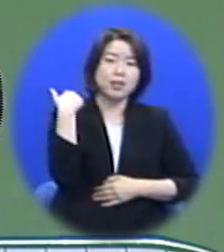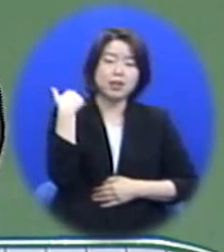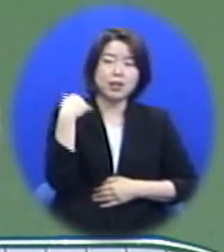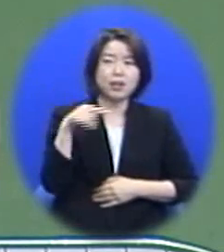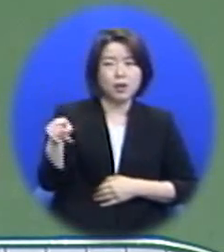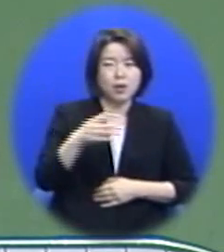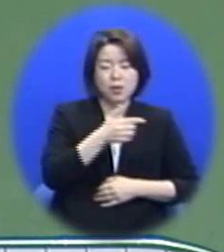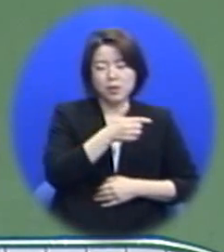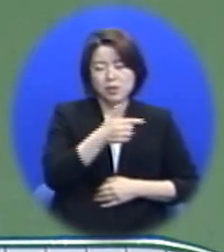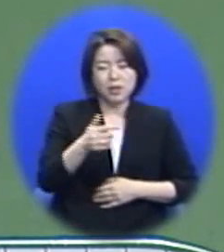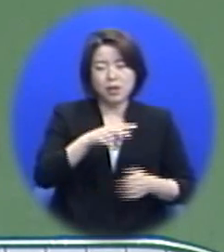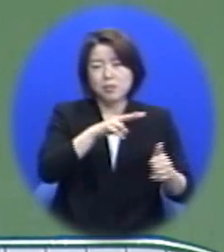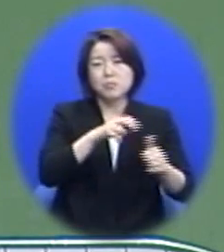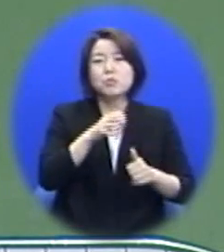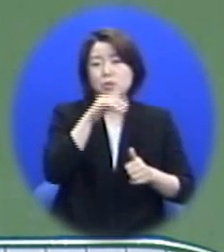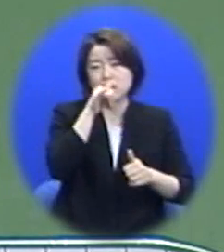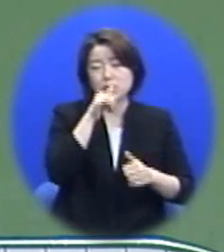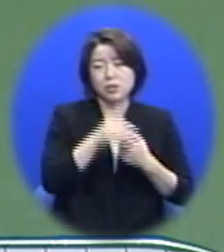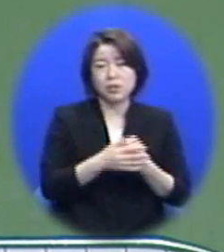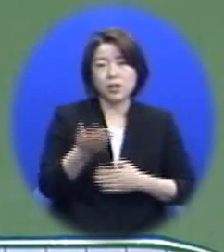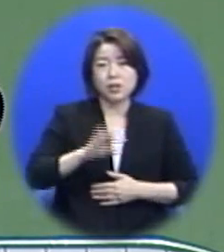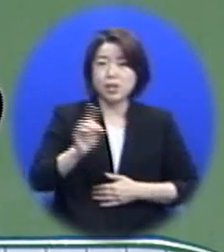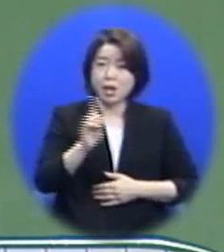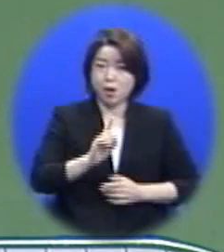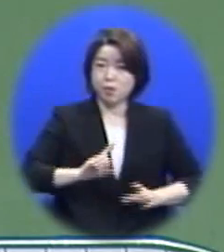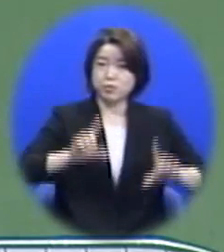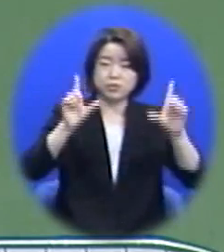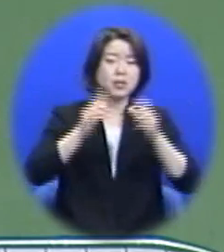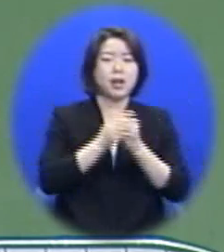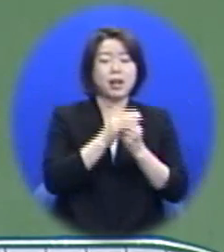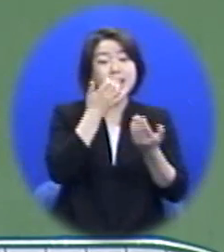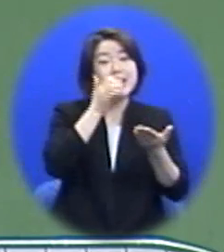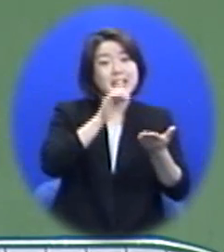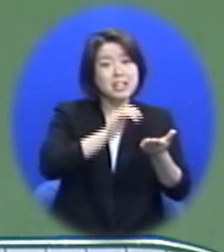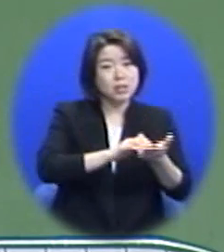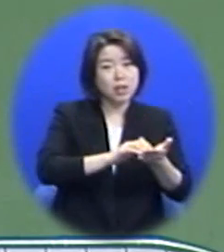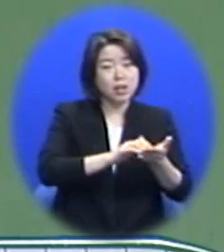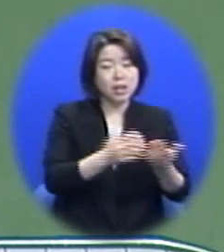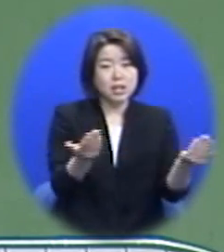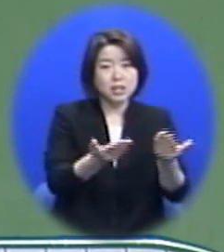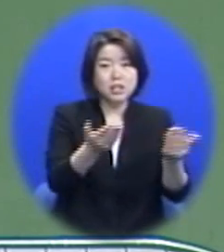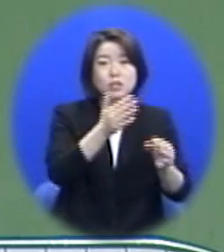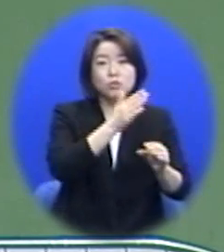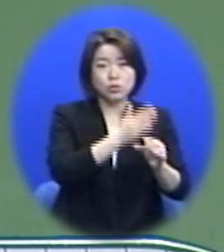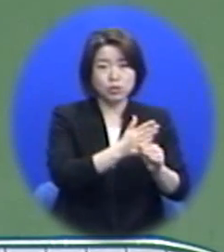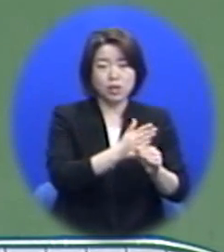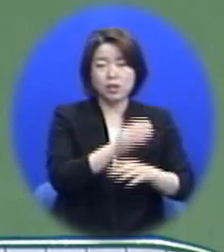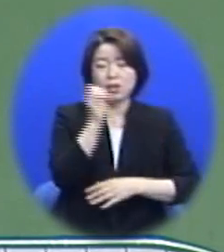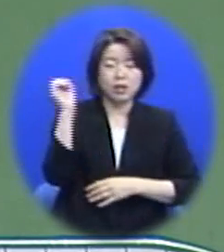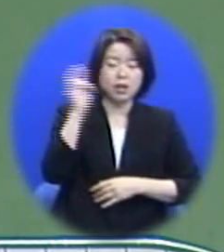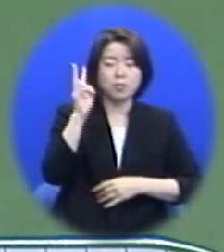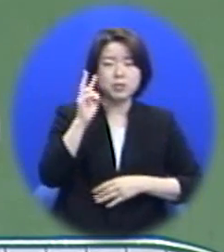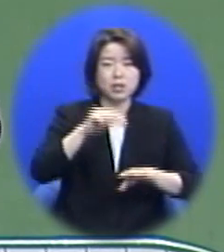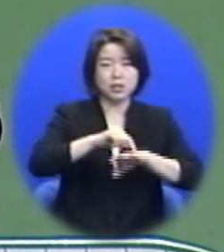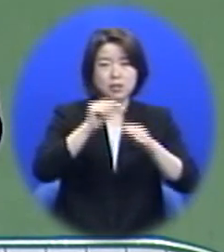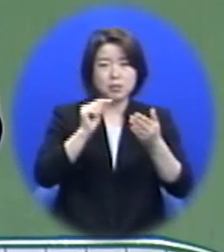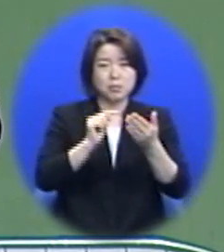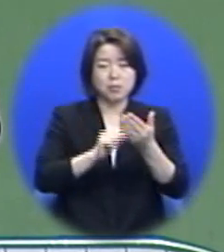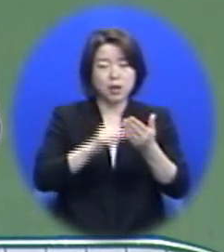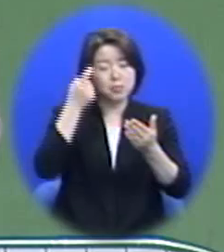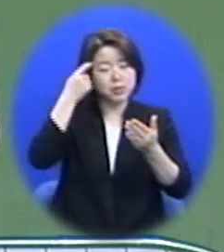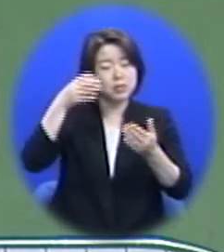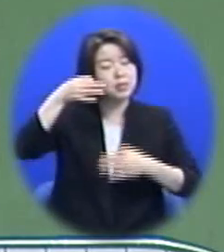굉장히 미웠죠 그런데 어느날 제가 채석장에서 돌을 깨는데 갑자기 그런 생각이